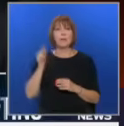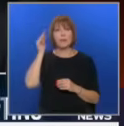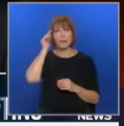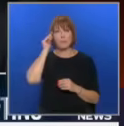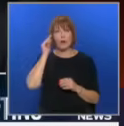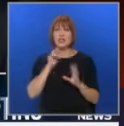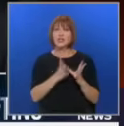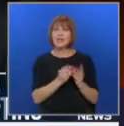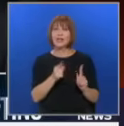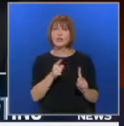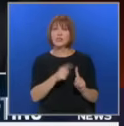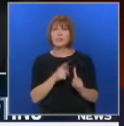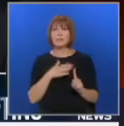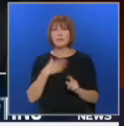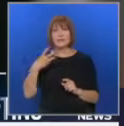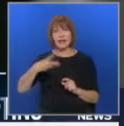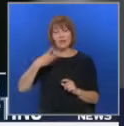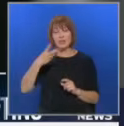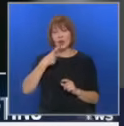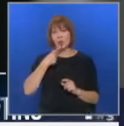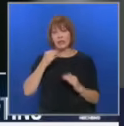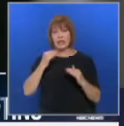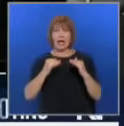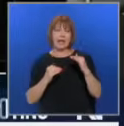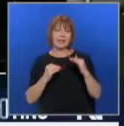с Тръмп имат само 3 години разлика.